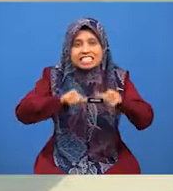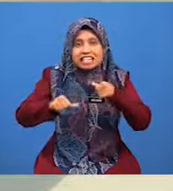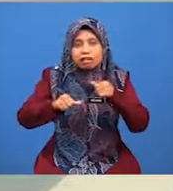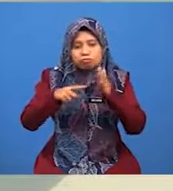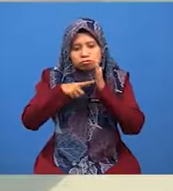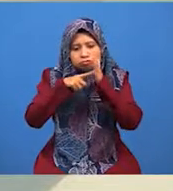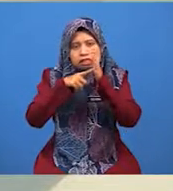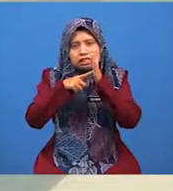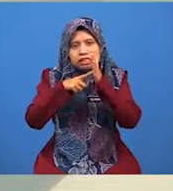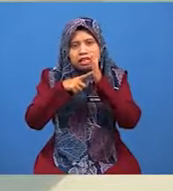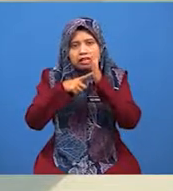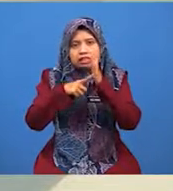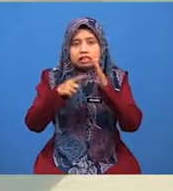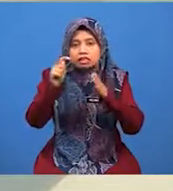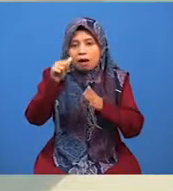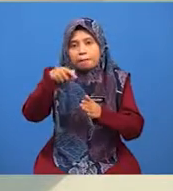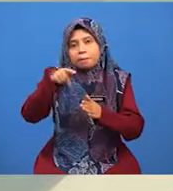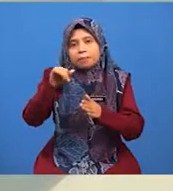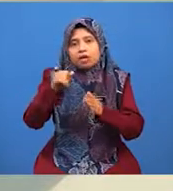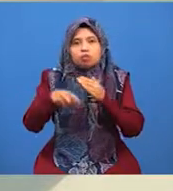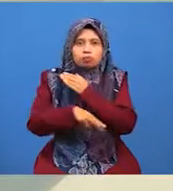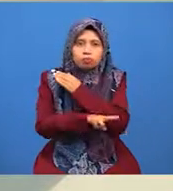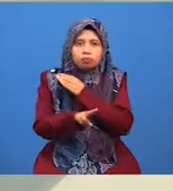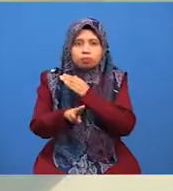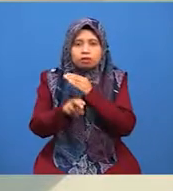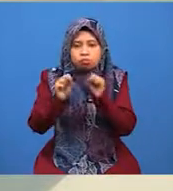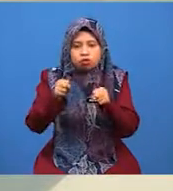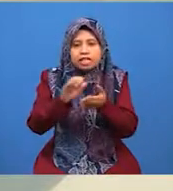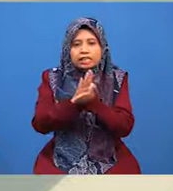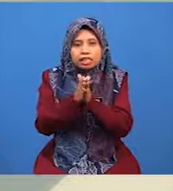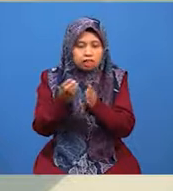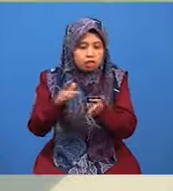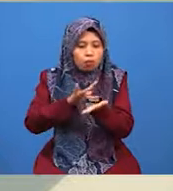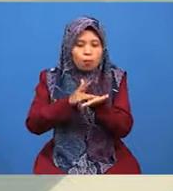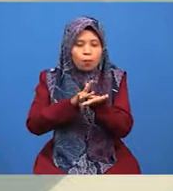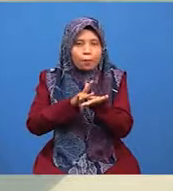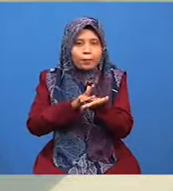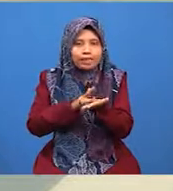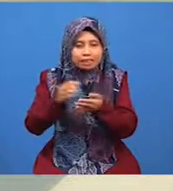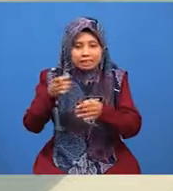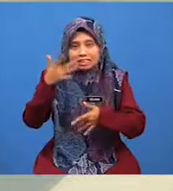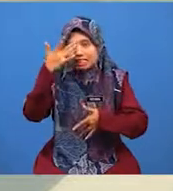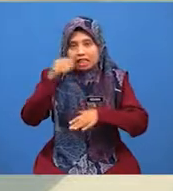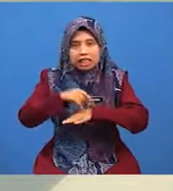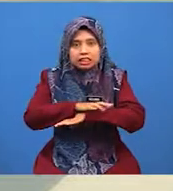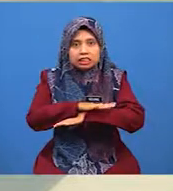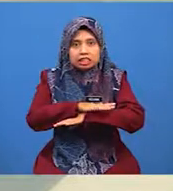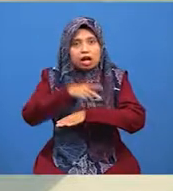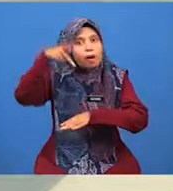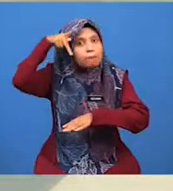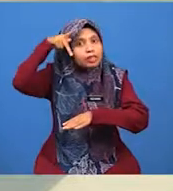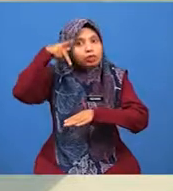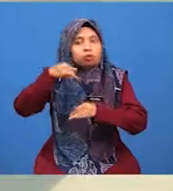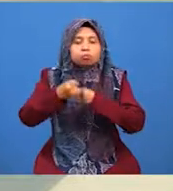membuktikan tapai ubi dapat menjadi penawar penyakit kanser. Parjo berjaya